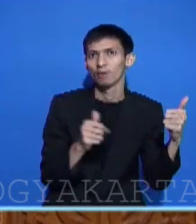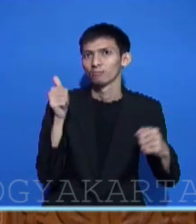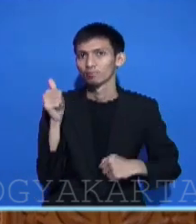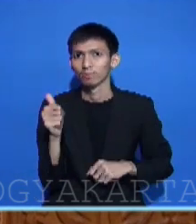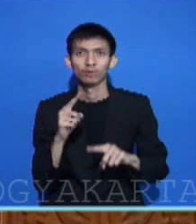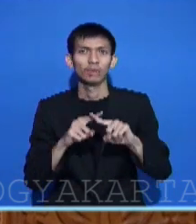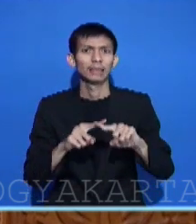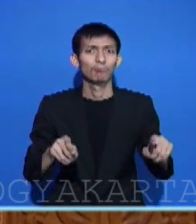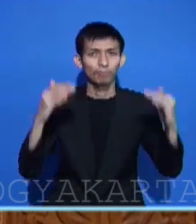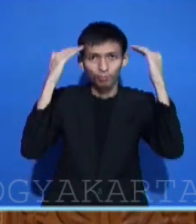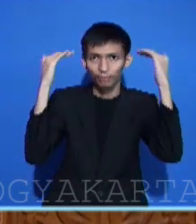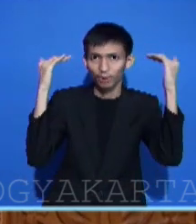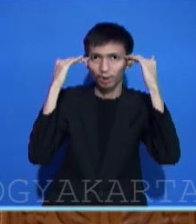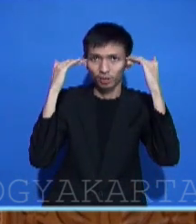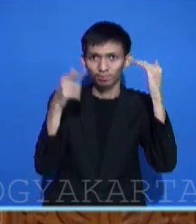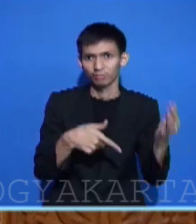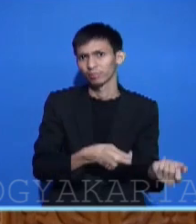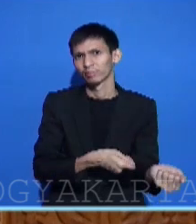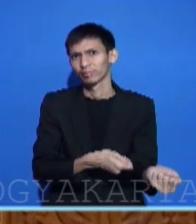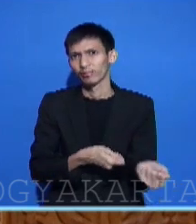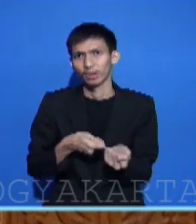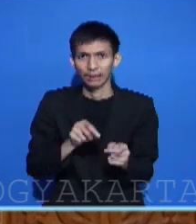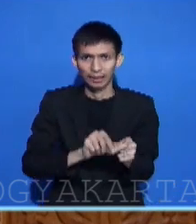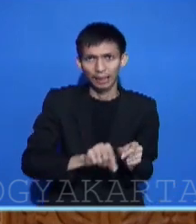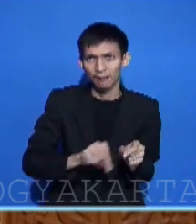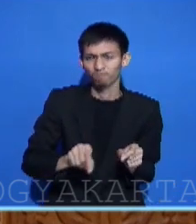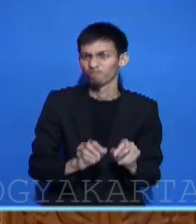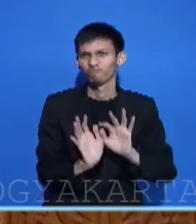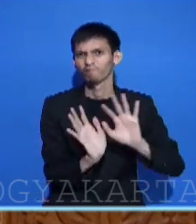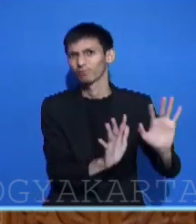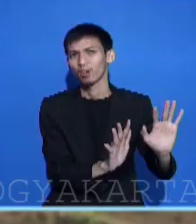katah kadang Tani ingkang awis-awis purun budidaya